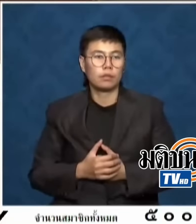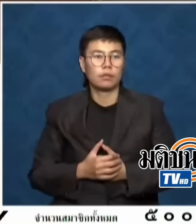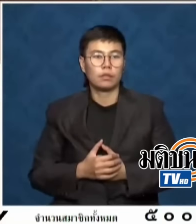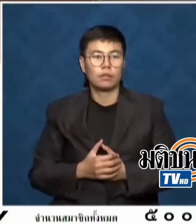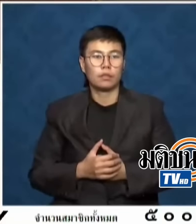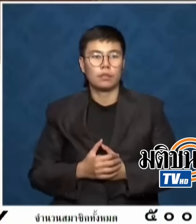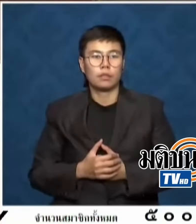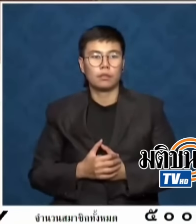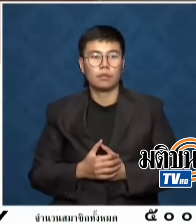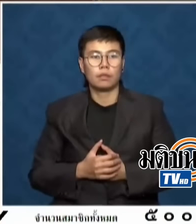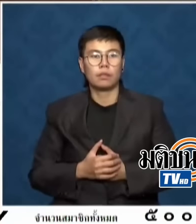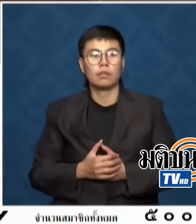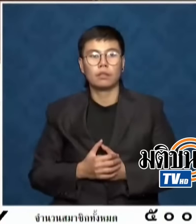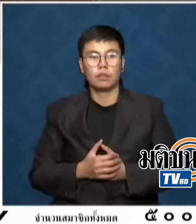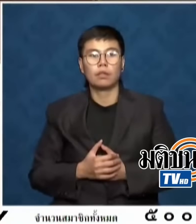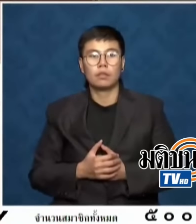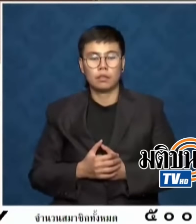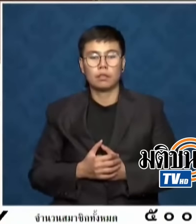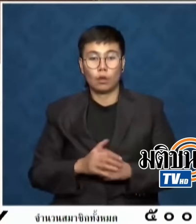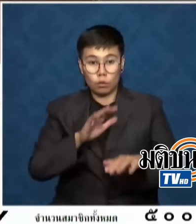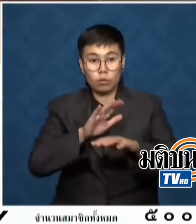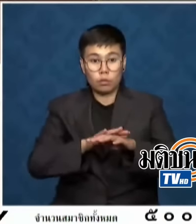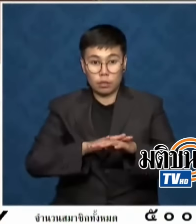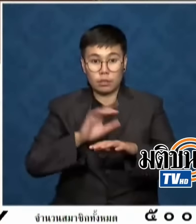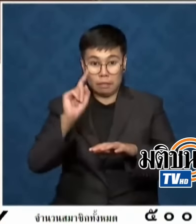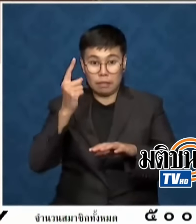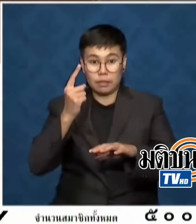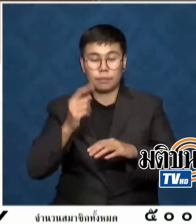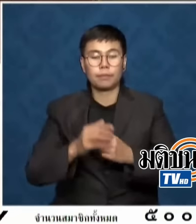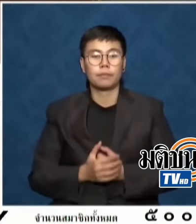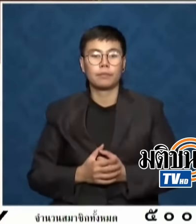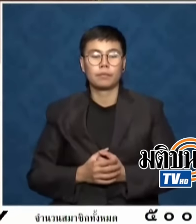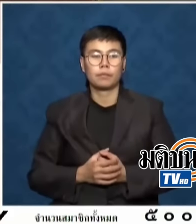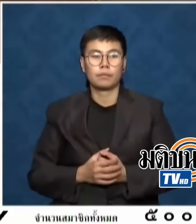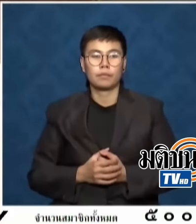ยังนะครับเดี๋ยวยังไงก็เตือนใหม่นะครับ